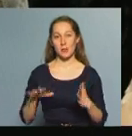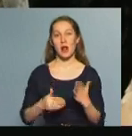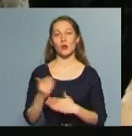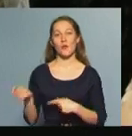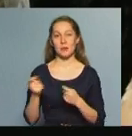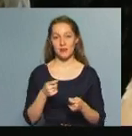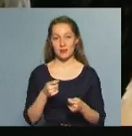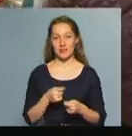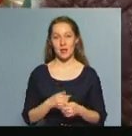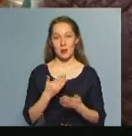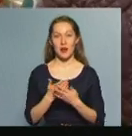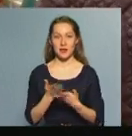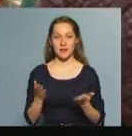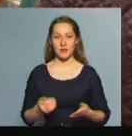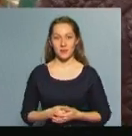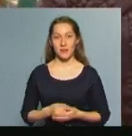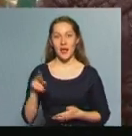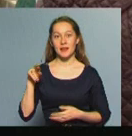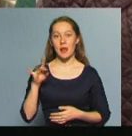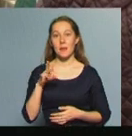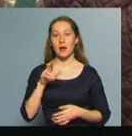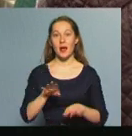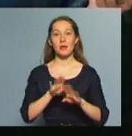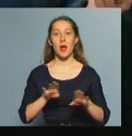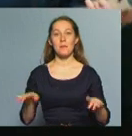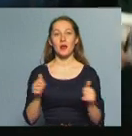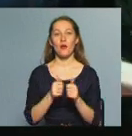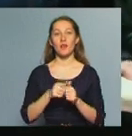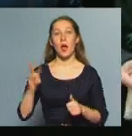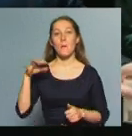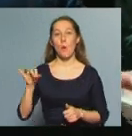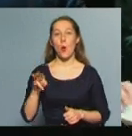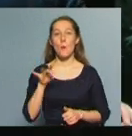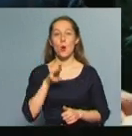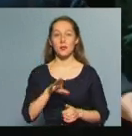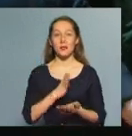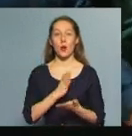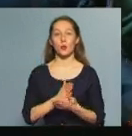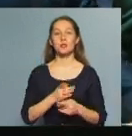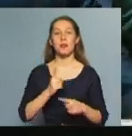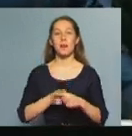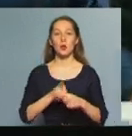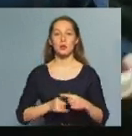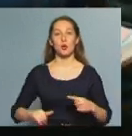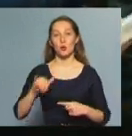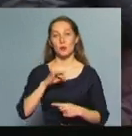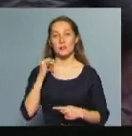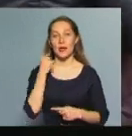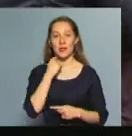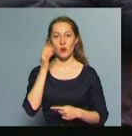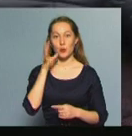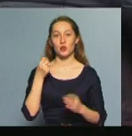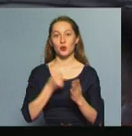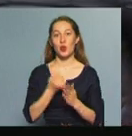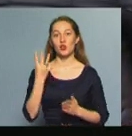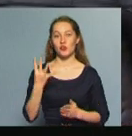вот, представляю здесь. Ярмарка на парковке торгового центра «Мой порт», расположенного на перекрестке улиц Удмуртская и Кирова, продлится до